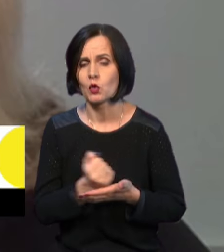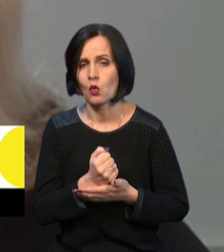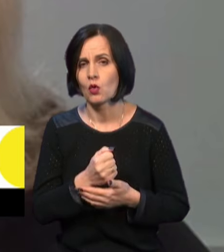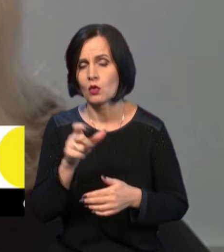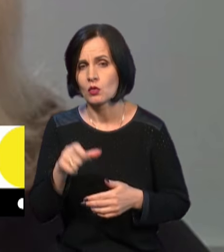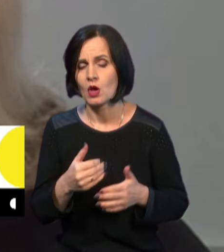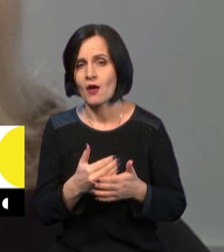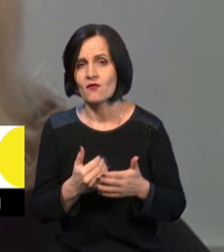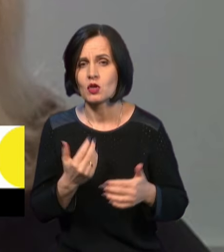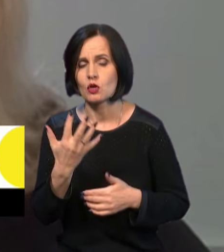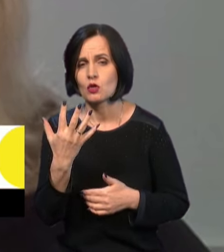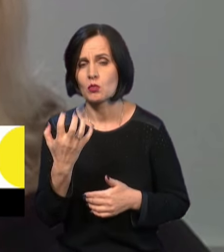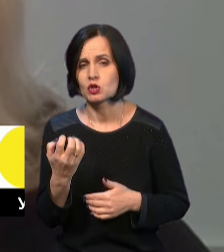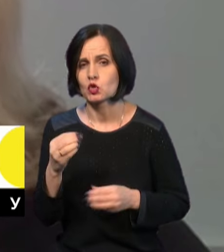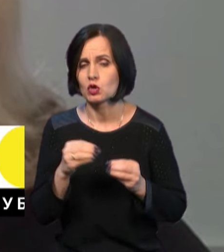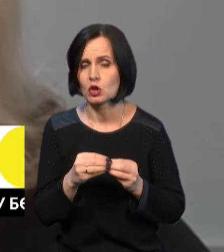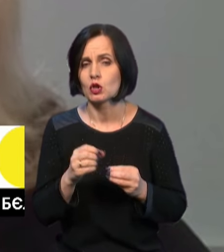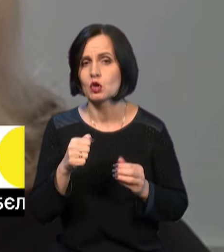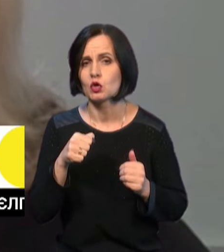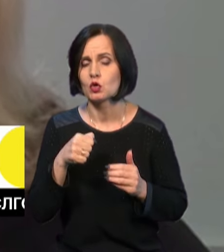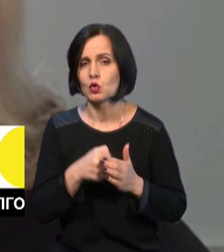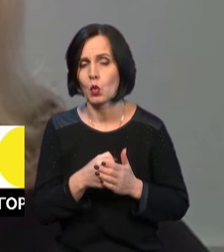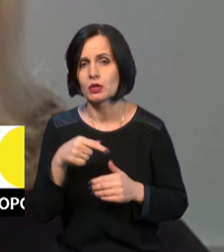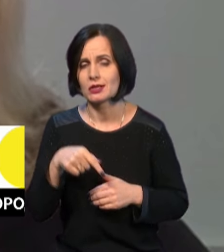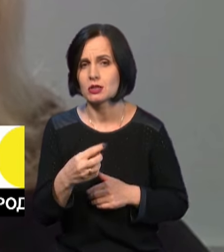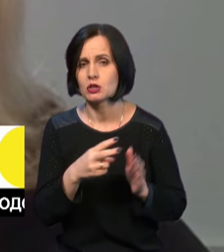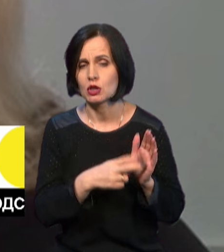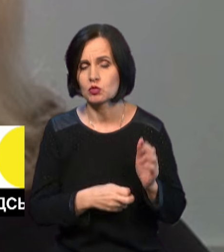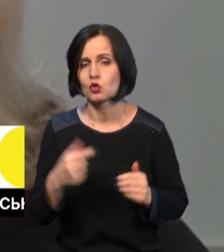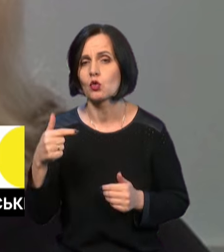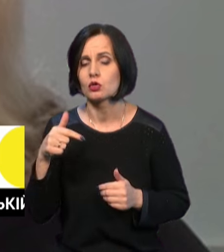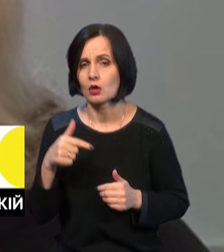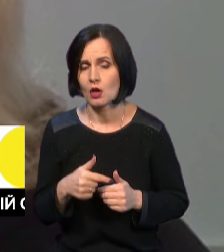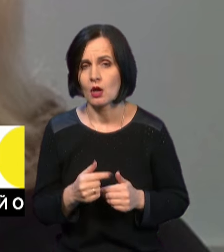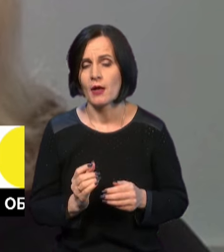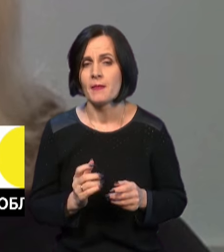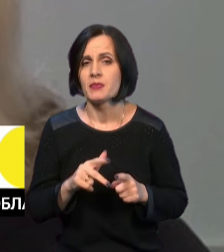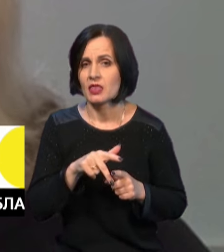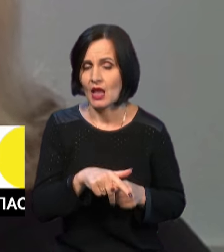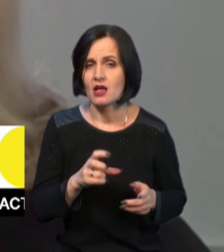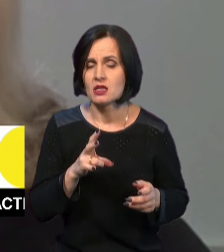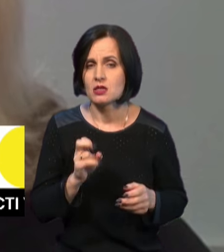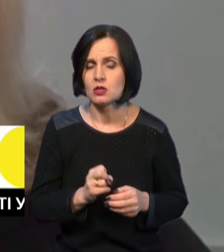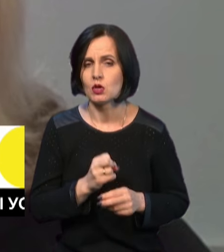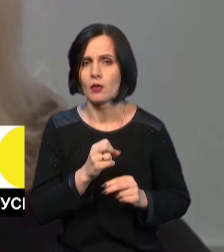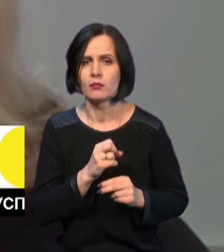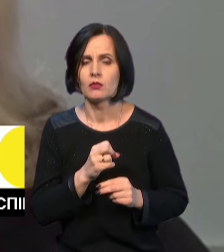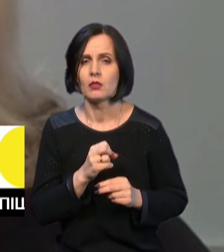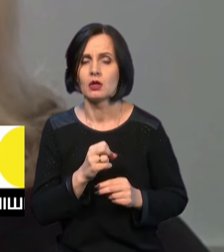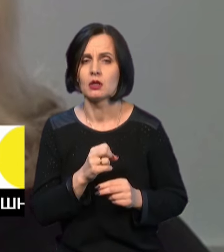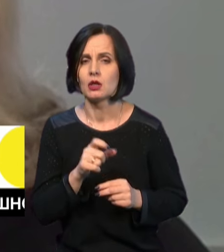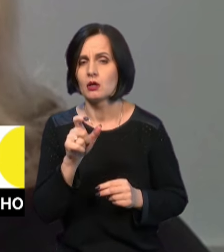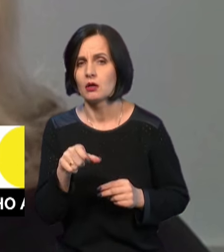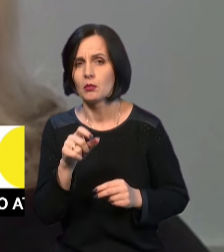до 1700 гривень, який також буде накладатися на посадових осіб підприємств правопорушників.